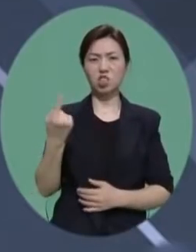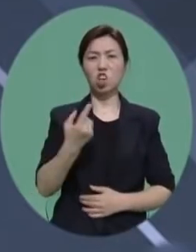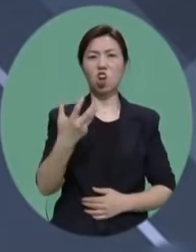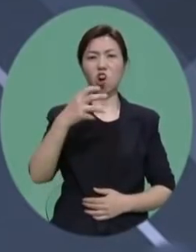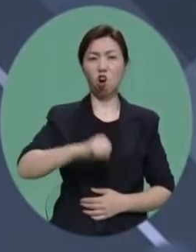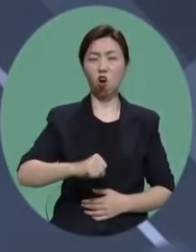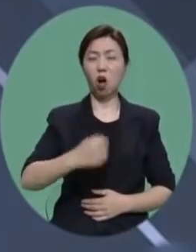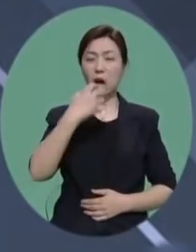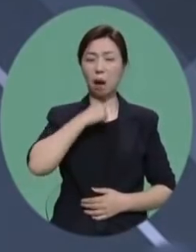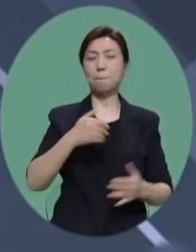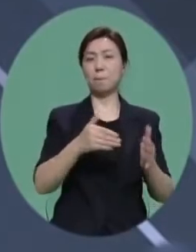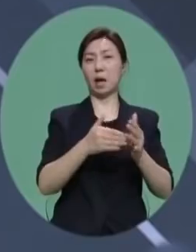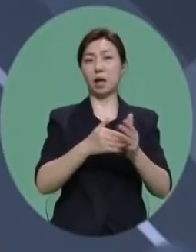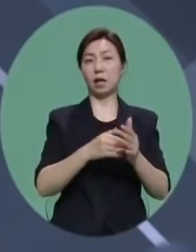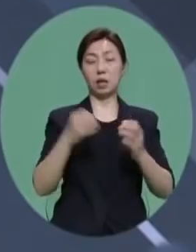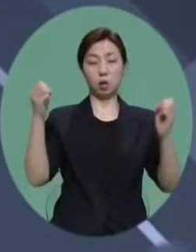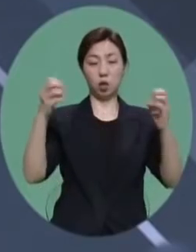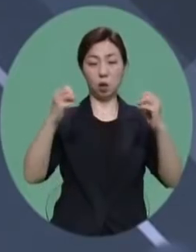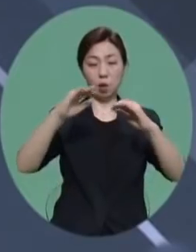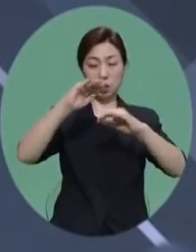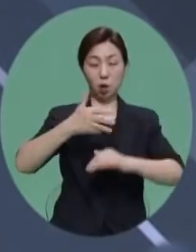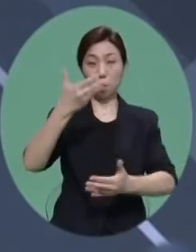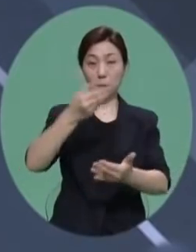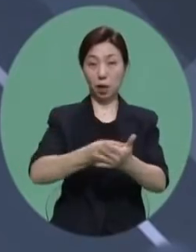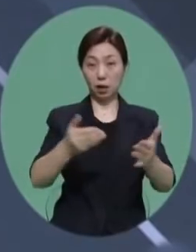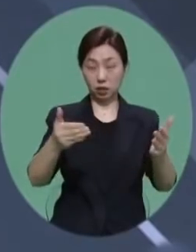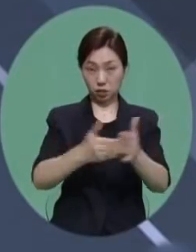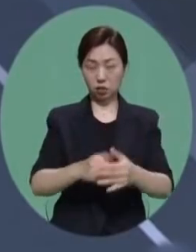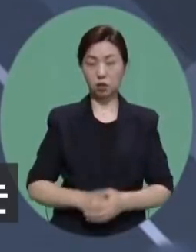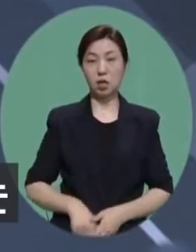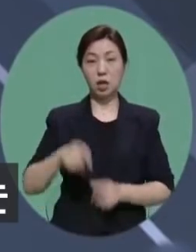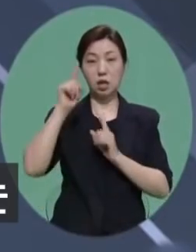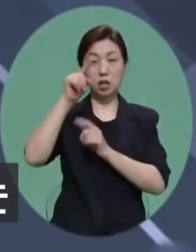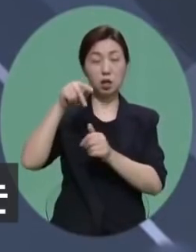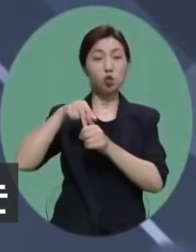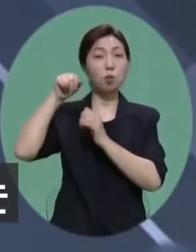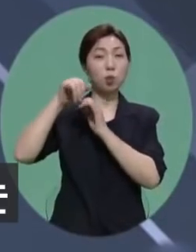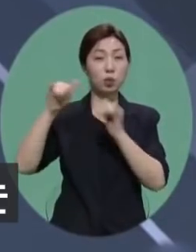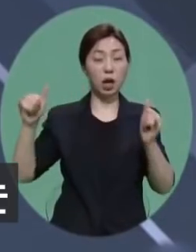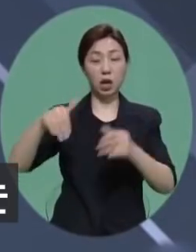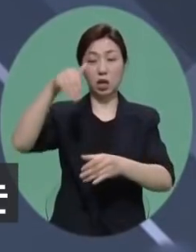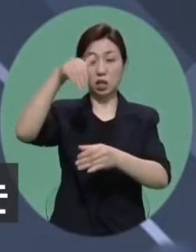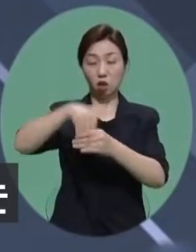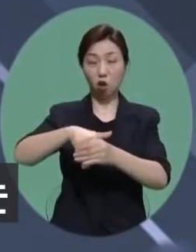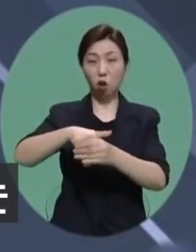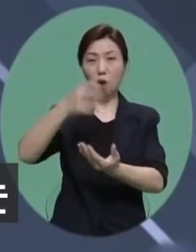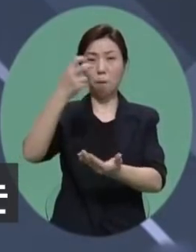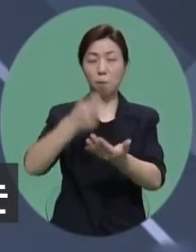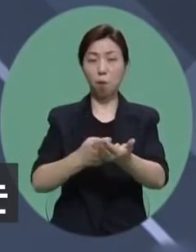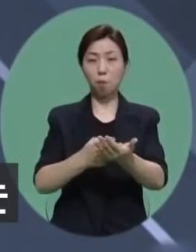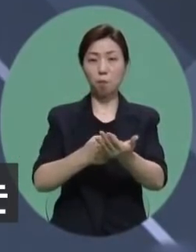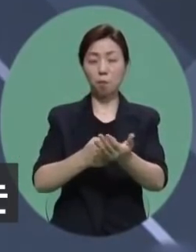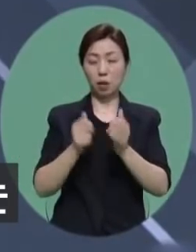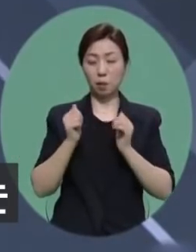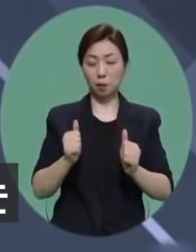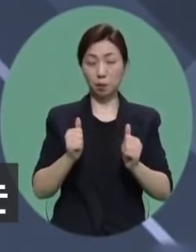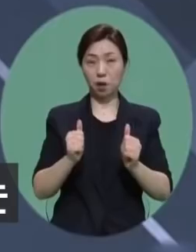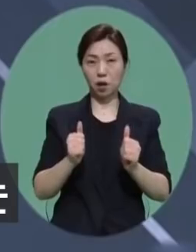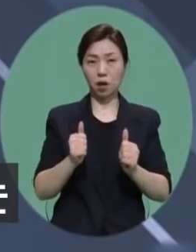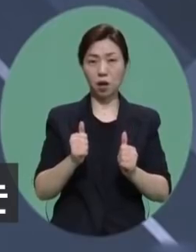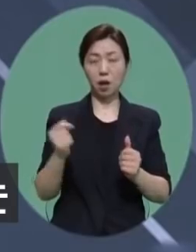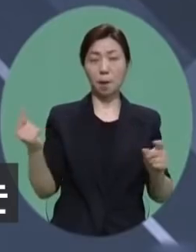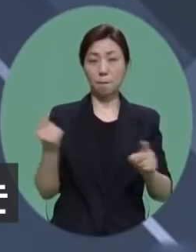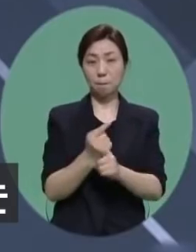또 김만배가 우리 이 후보님의 선거법 사건을 대법원에서 뒤집기 위해